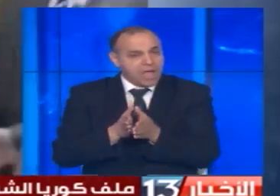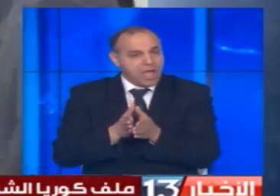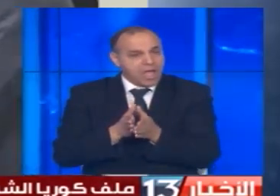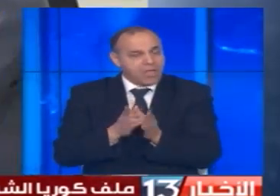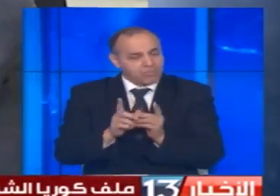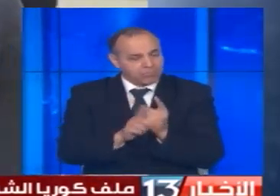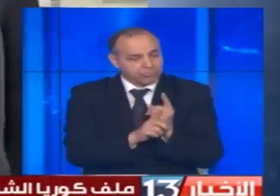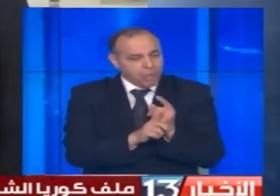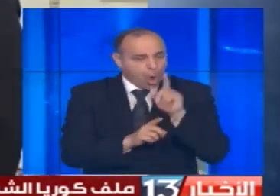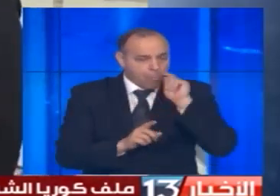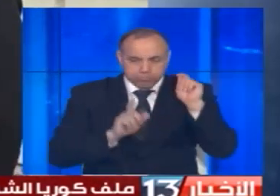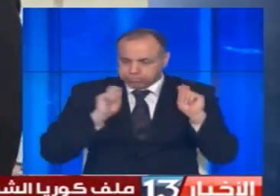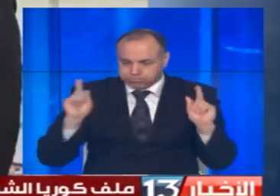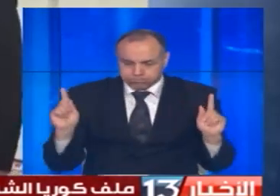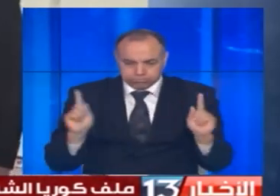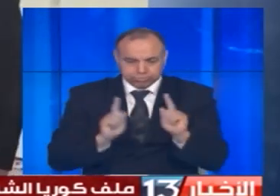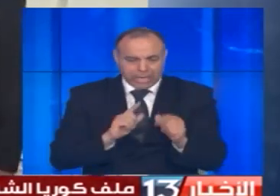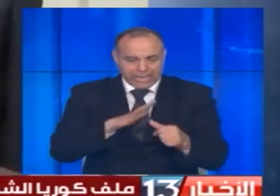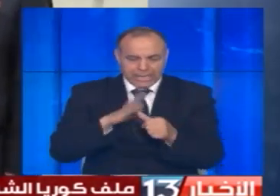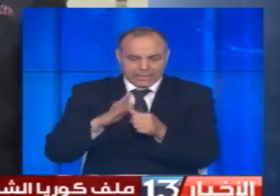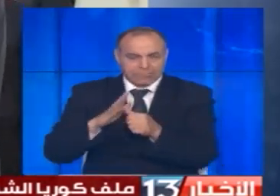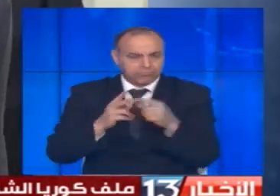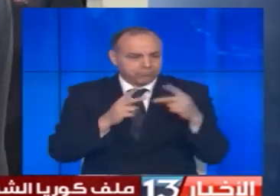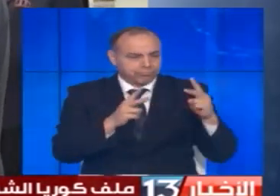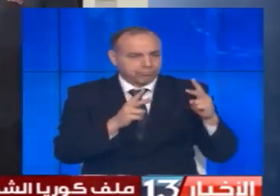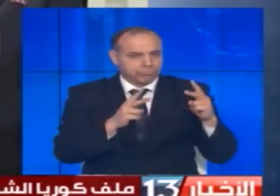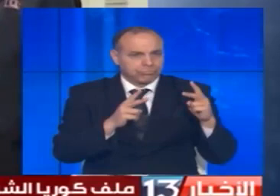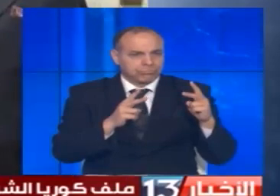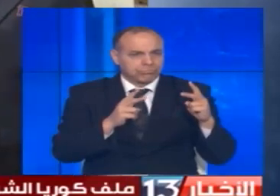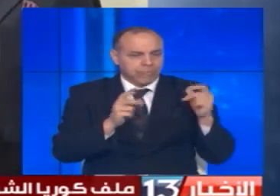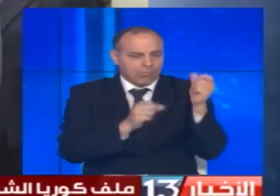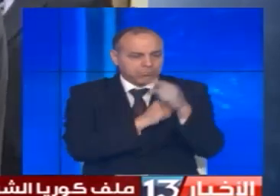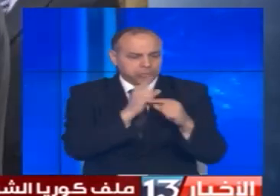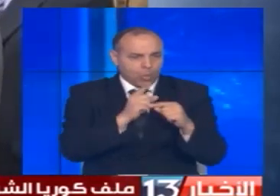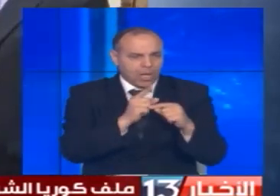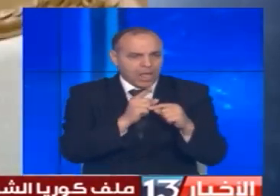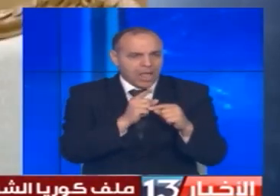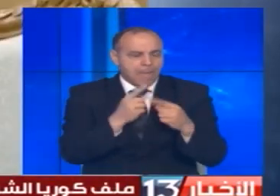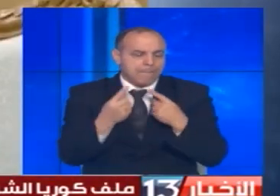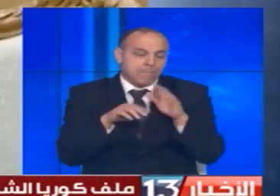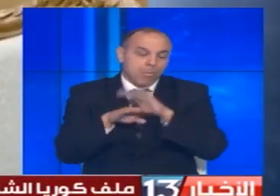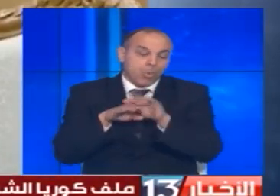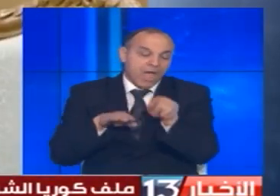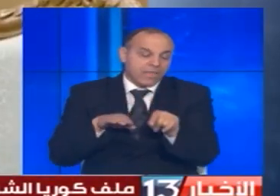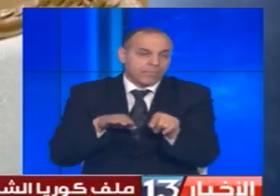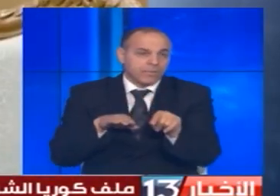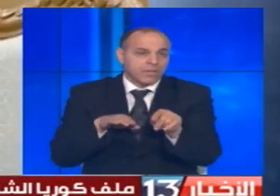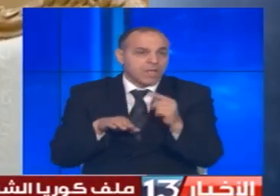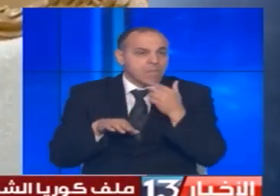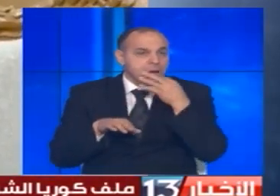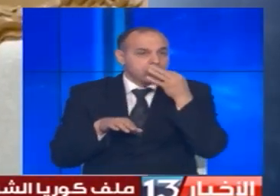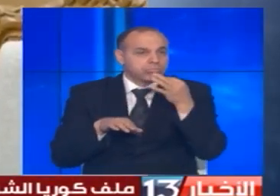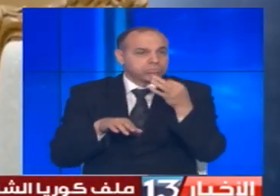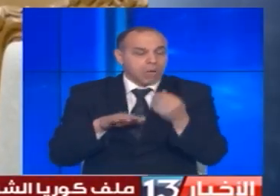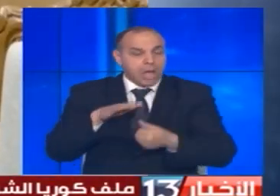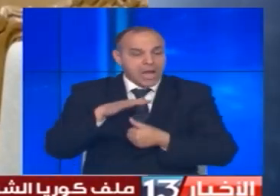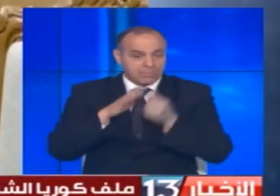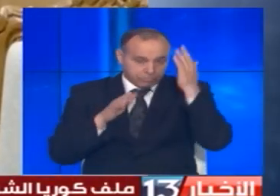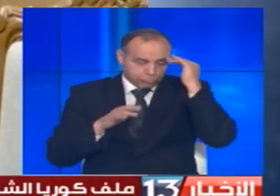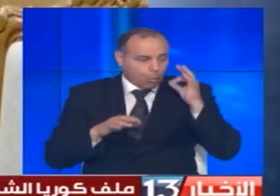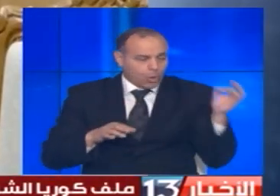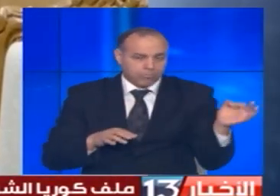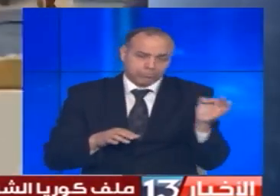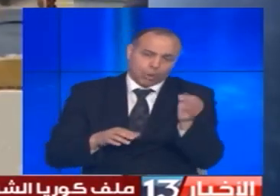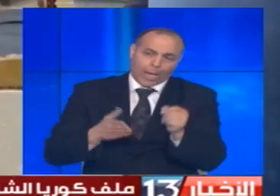التقاء الرجلين ستكون بحث اتفاق إزالة ترسانة بيونغ يانغ النووية، بعد أن أبلغه الزعيم الكوري الشمالي